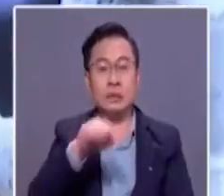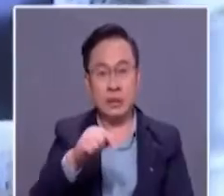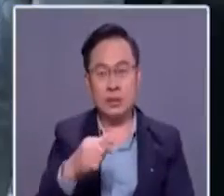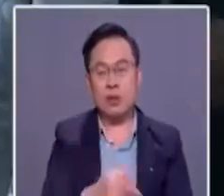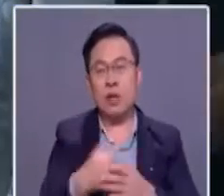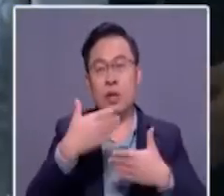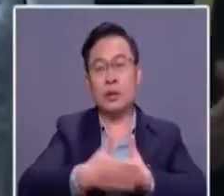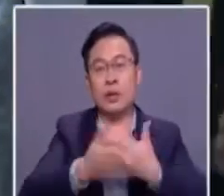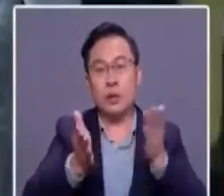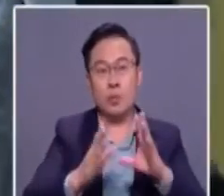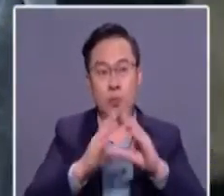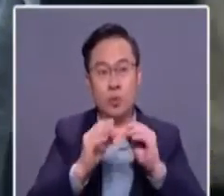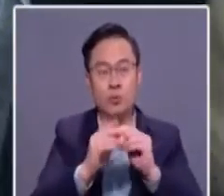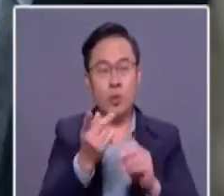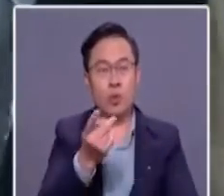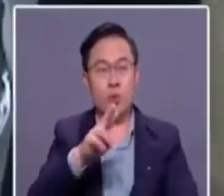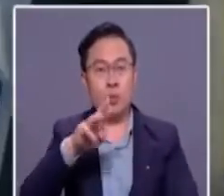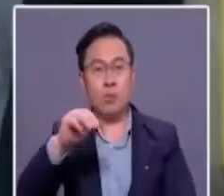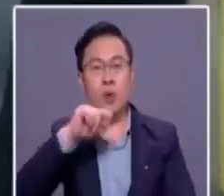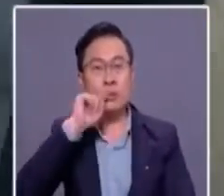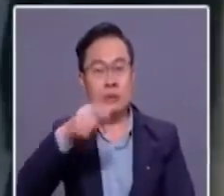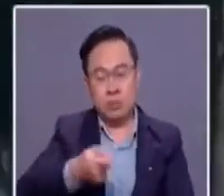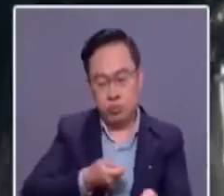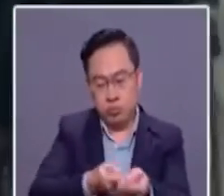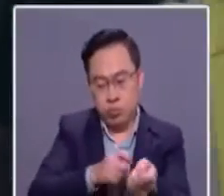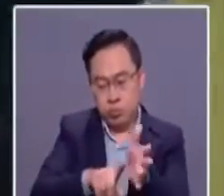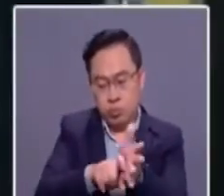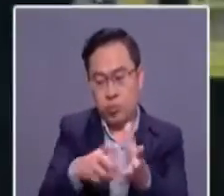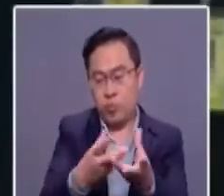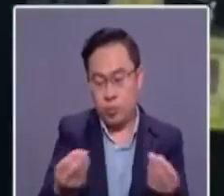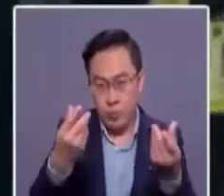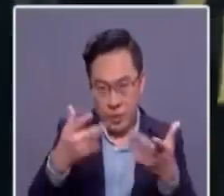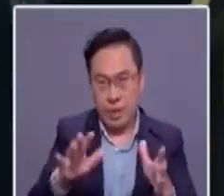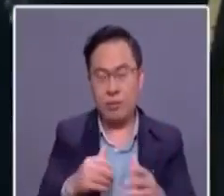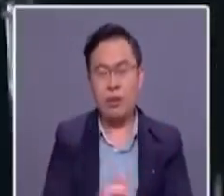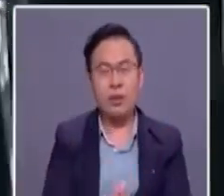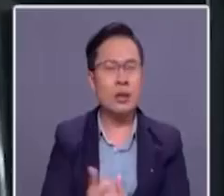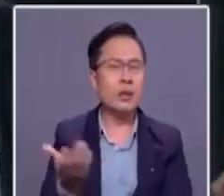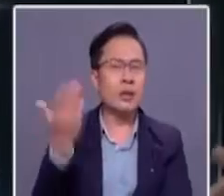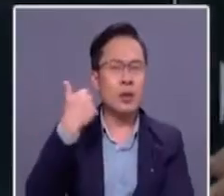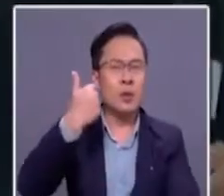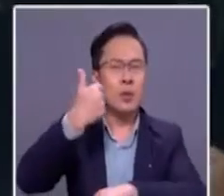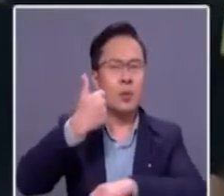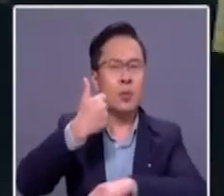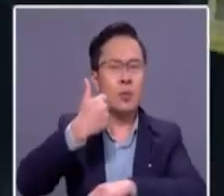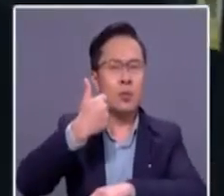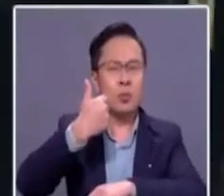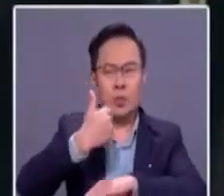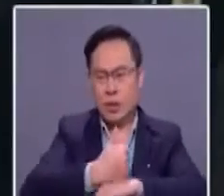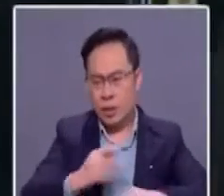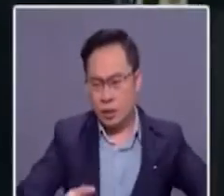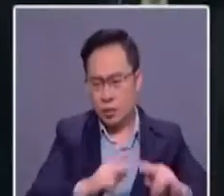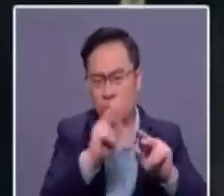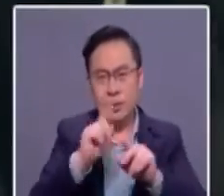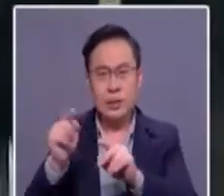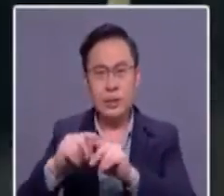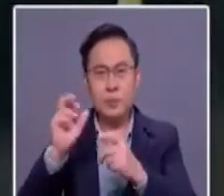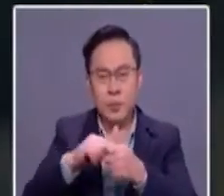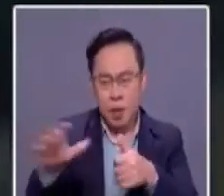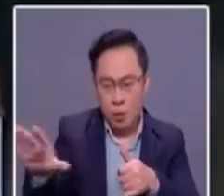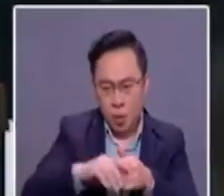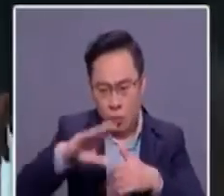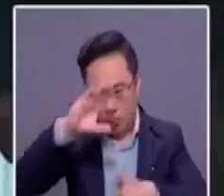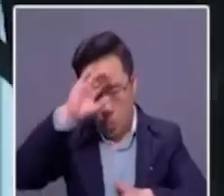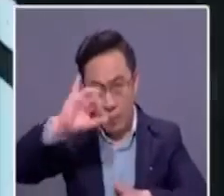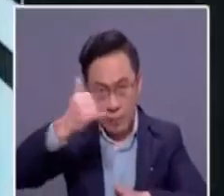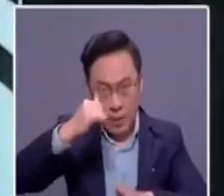ครับในห้องประชุมคณะรัฐมนตรีแล้วหลังจากที่มีข่าวว่าทางรัฐมนตรีต้องกักตัวกันหลายคนเนี่ยนะฮะแล้วก็ยังไม่มี